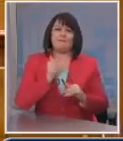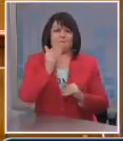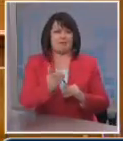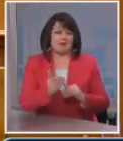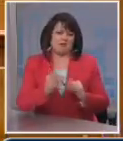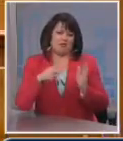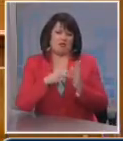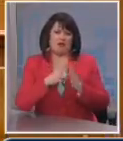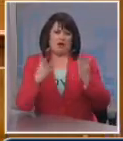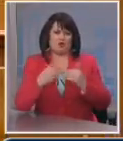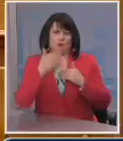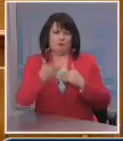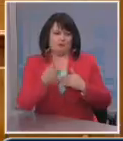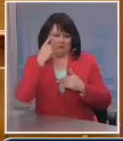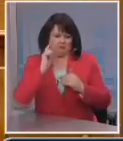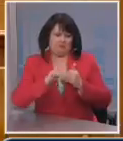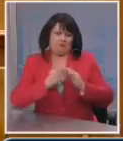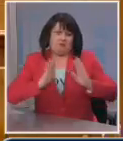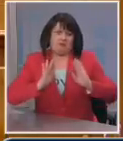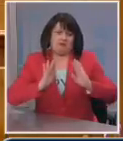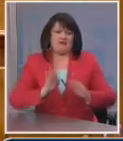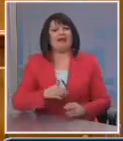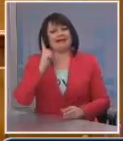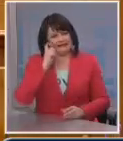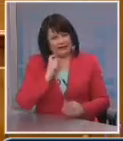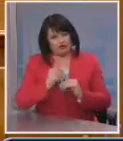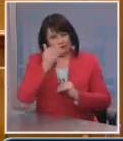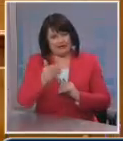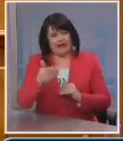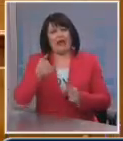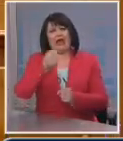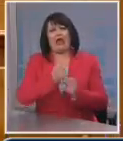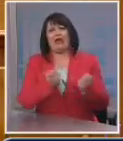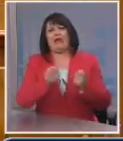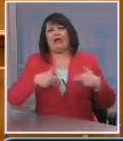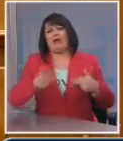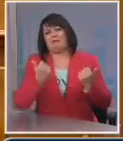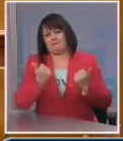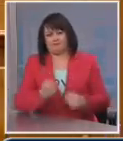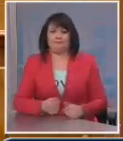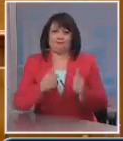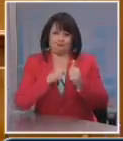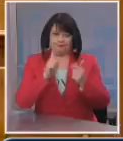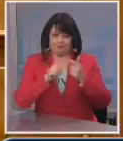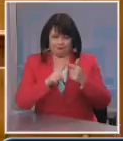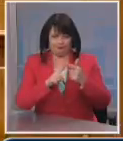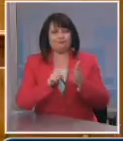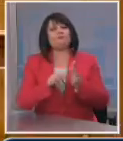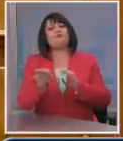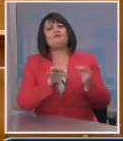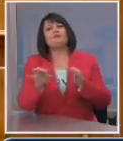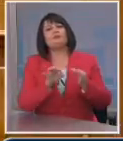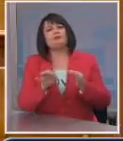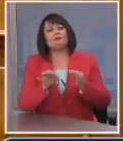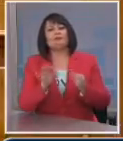καθόλου τι θα γίνει, προφανώς γιατί γνωρίζετε ότι μετά δεν θα είστε στην κυβέρνηση. Δεύτερον, το νομοσχέδιο